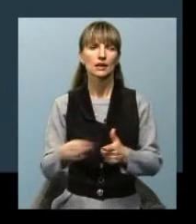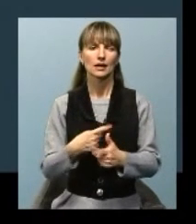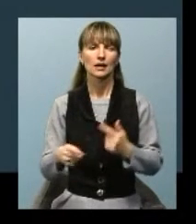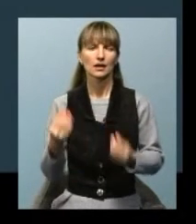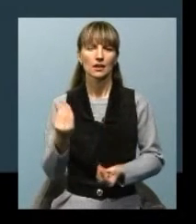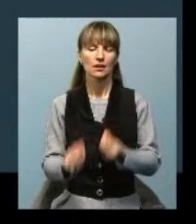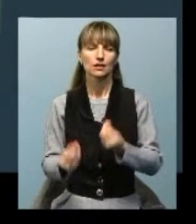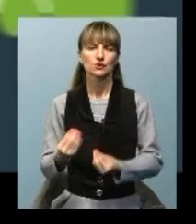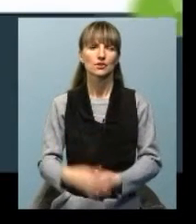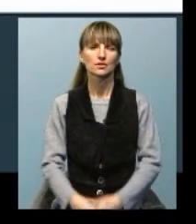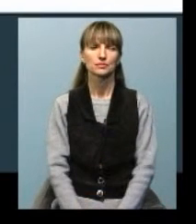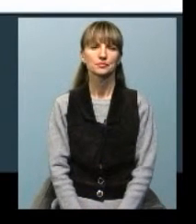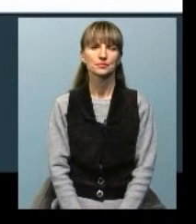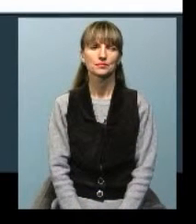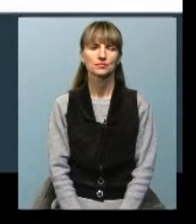іграшки.